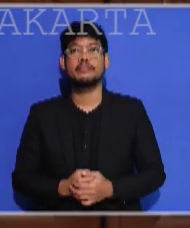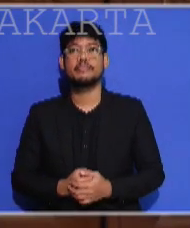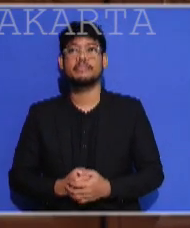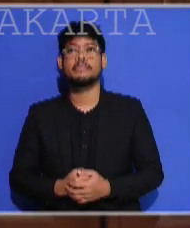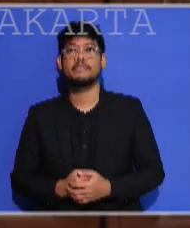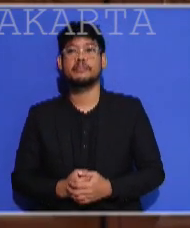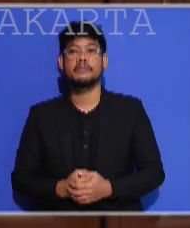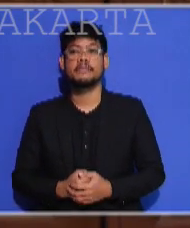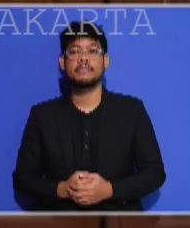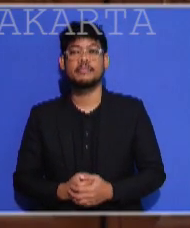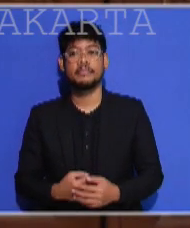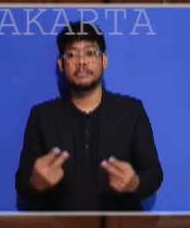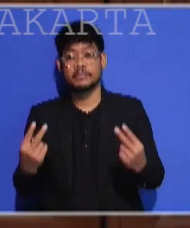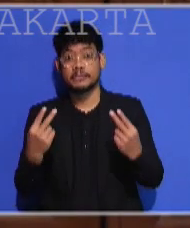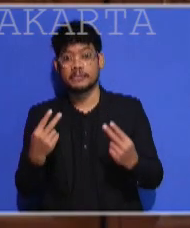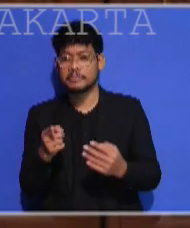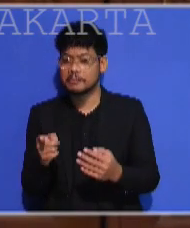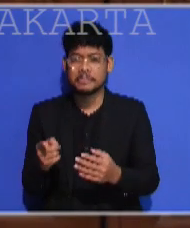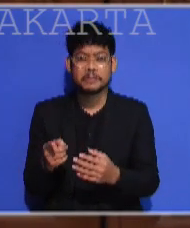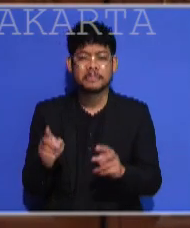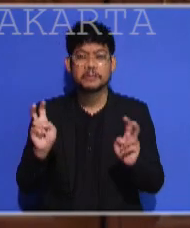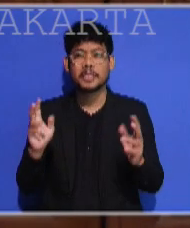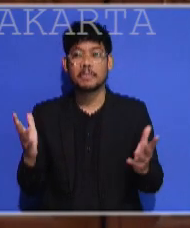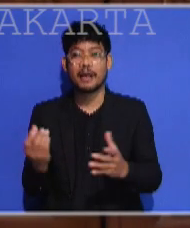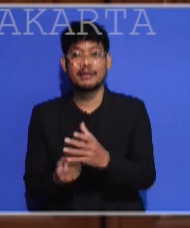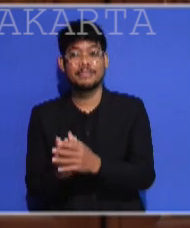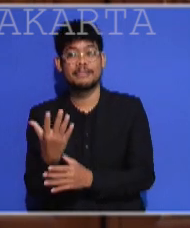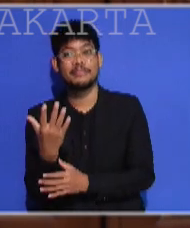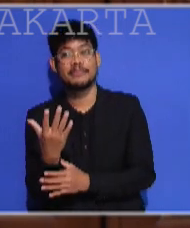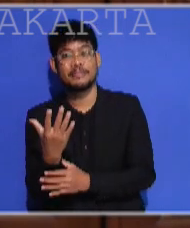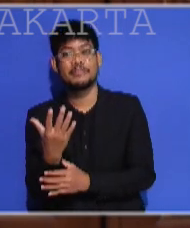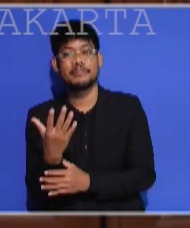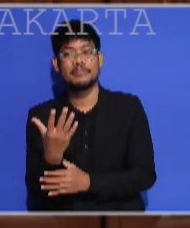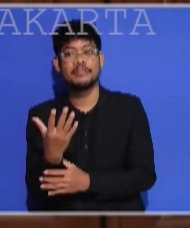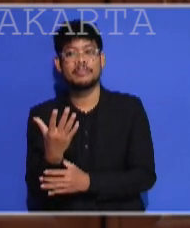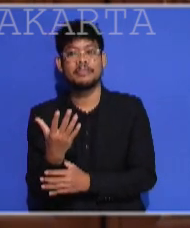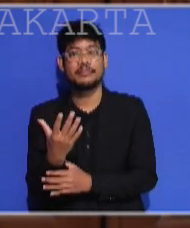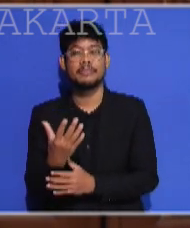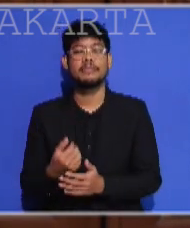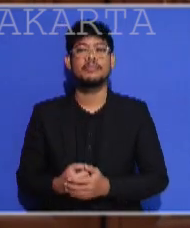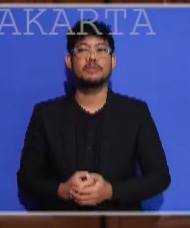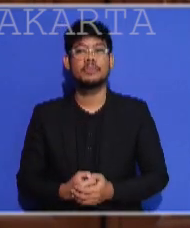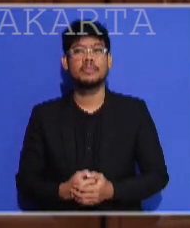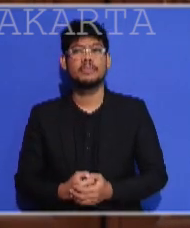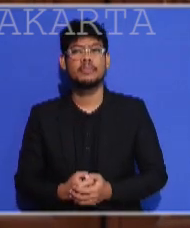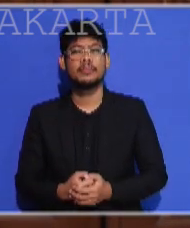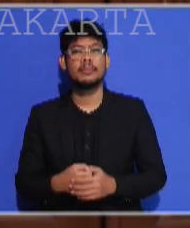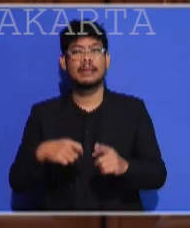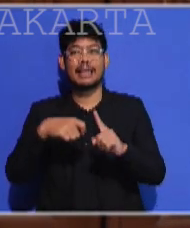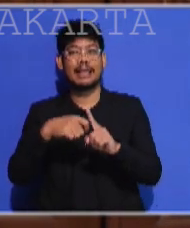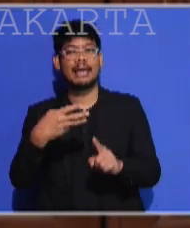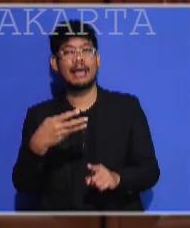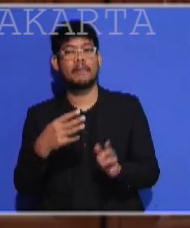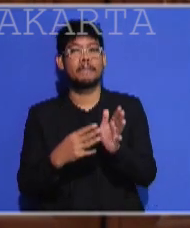Para pamirsa, kemangi mujudaken setunggaling komoditi olah tetanen ingkang dados piyandelipun kadang tani. Namung kemawon